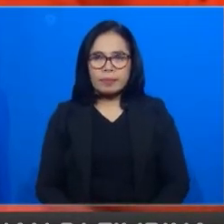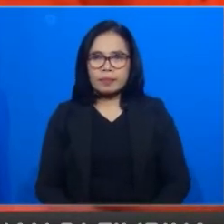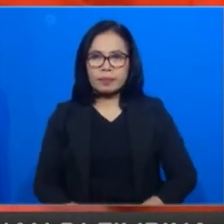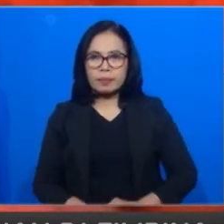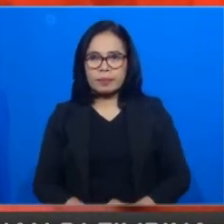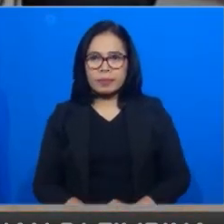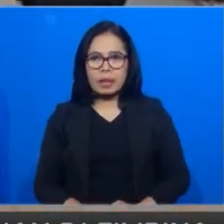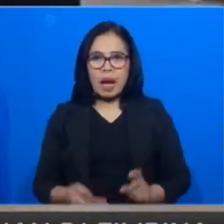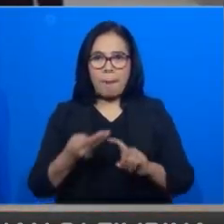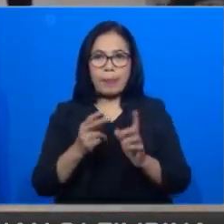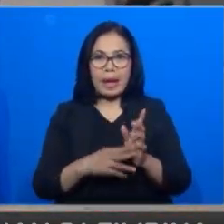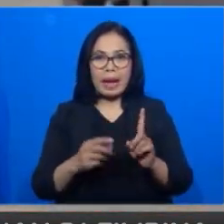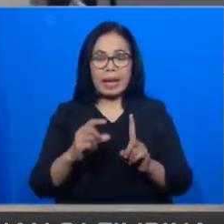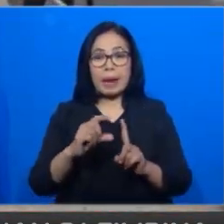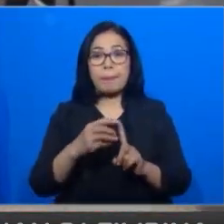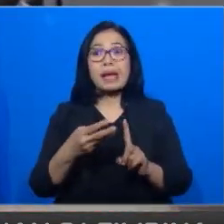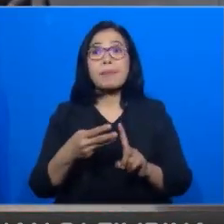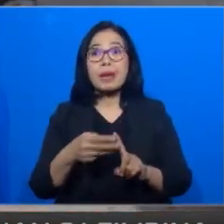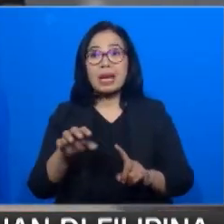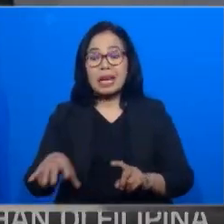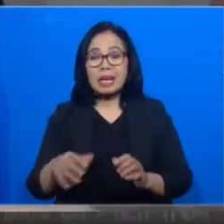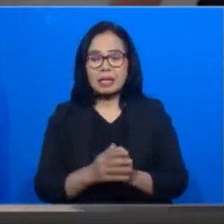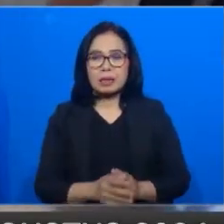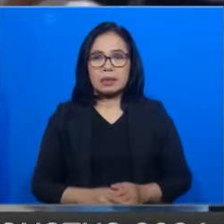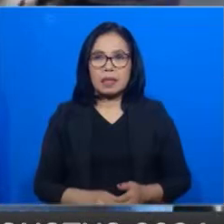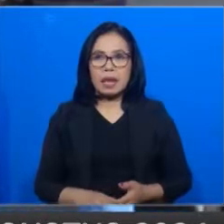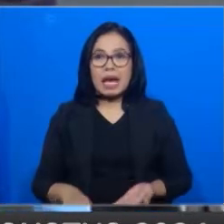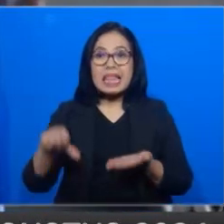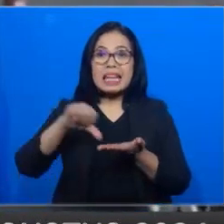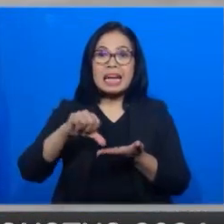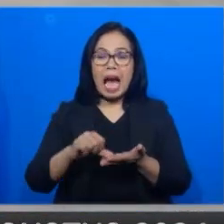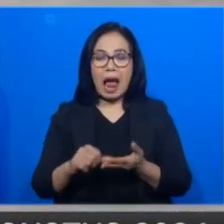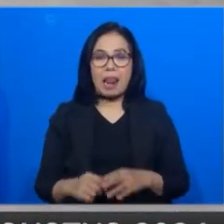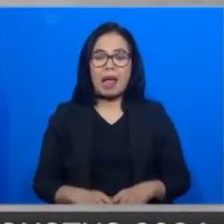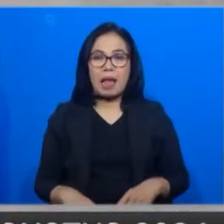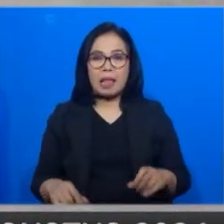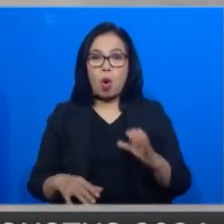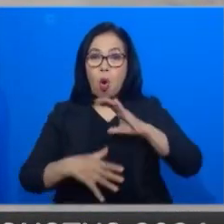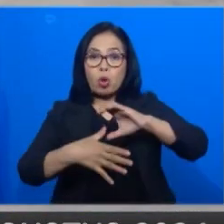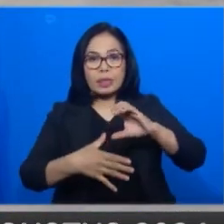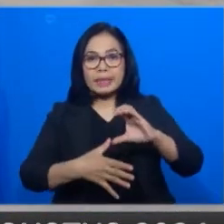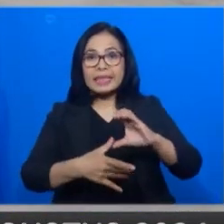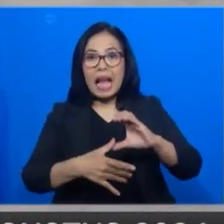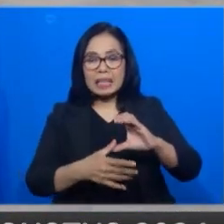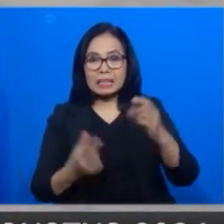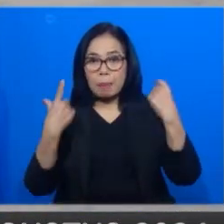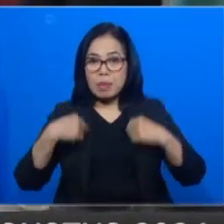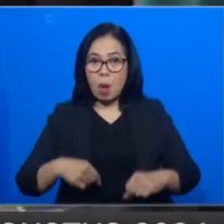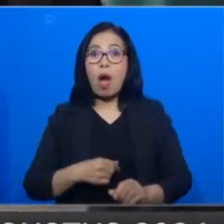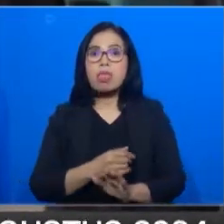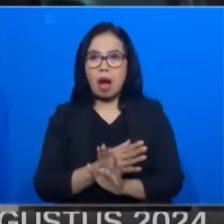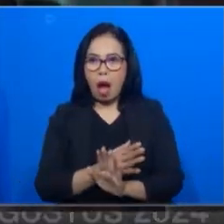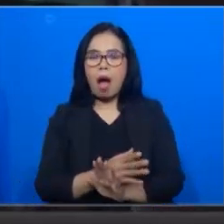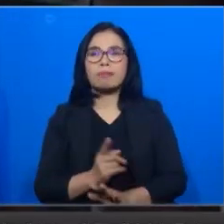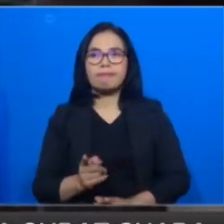Bencana BNPB di Kelurahan Tegal Kamulyan, Cilacap, Jawa Tengah. Kegiatan serupa juga dilakukan di Mentawai,